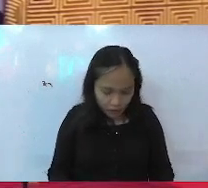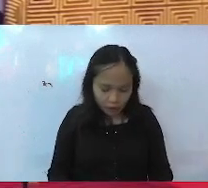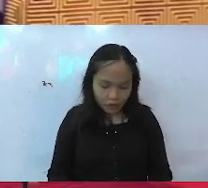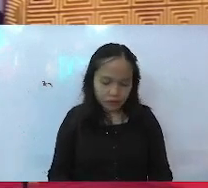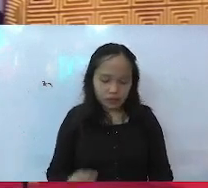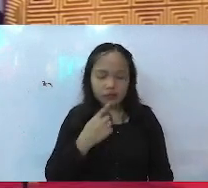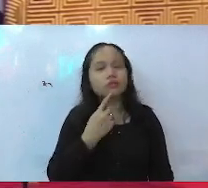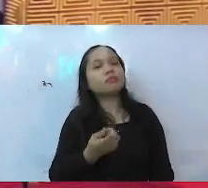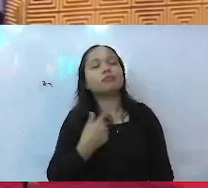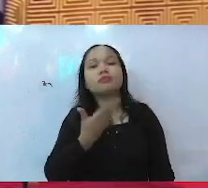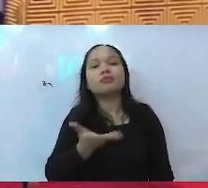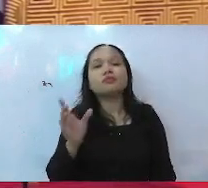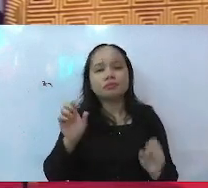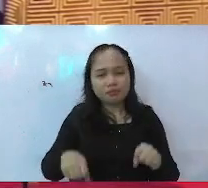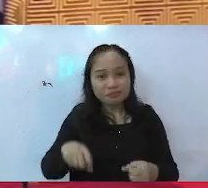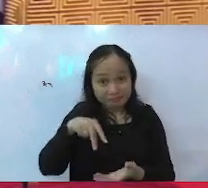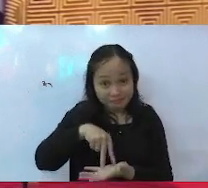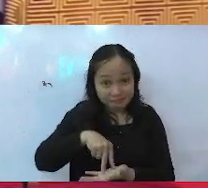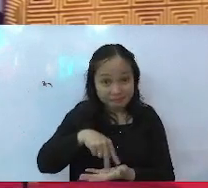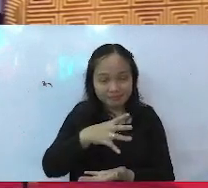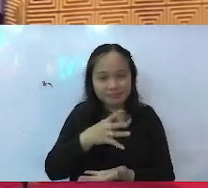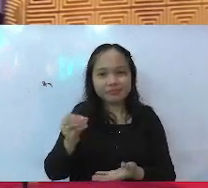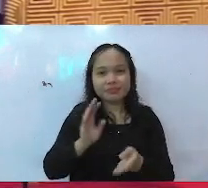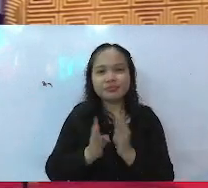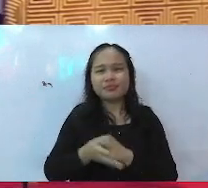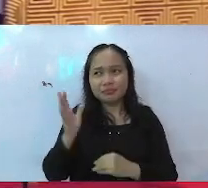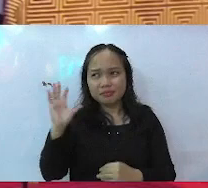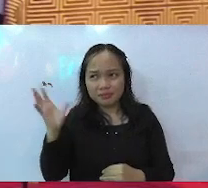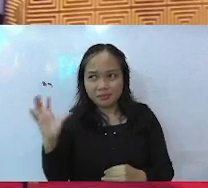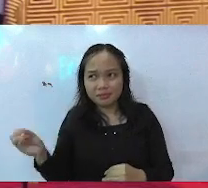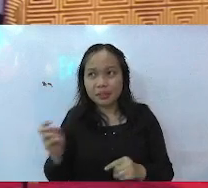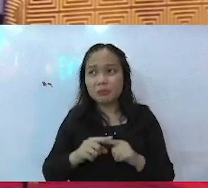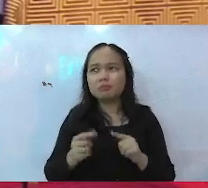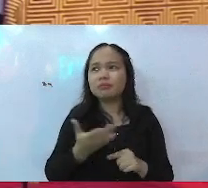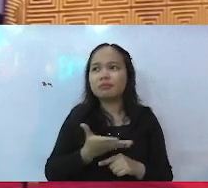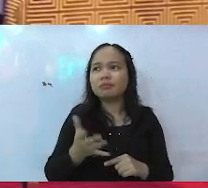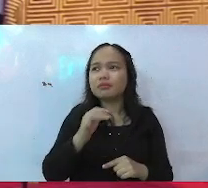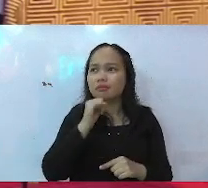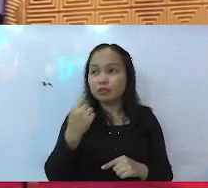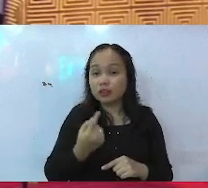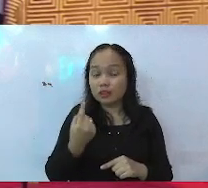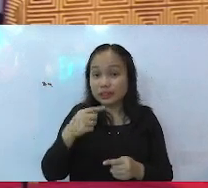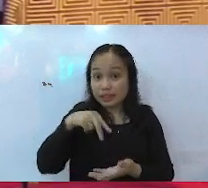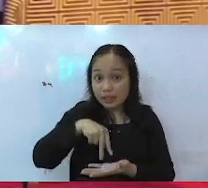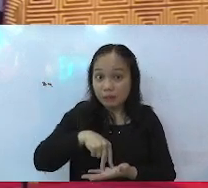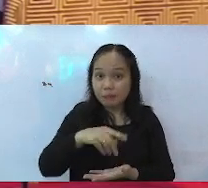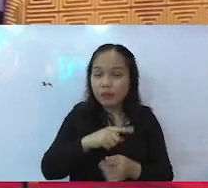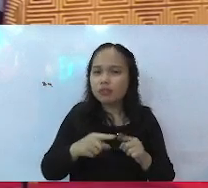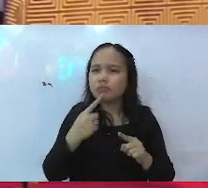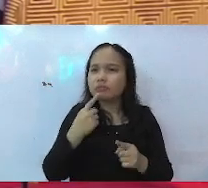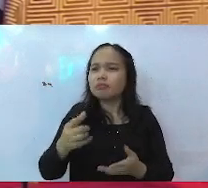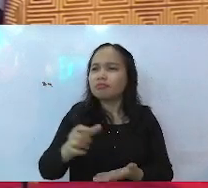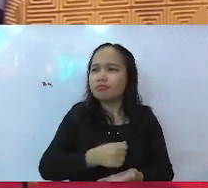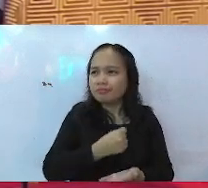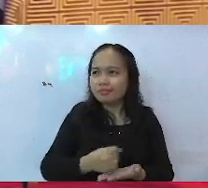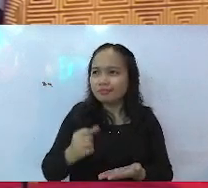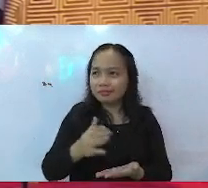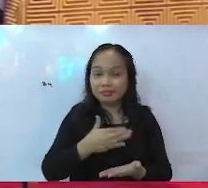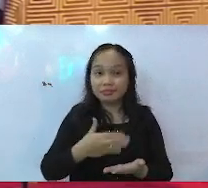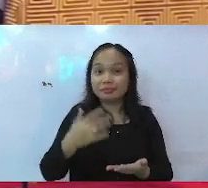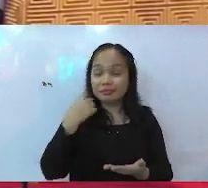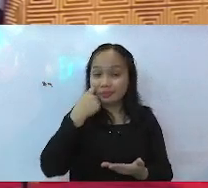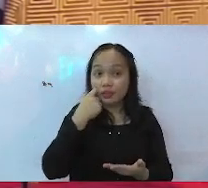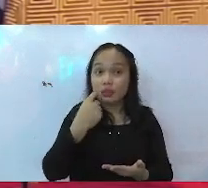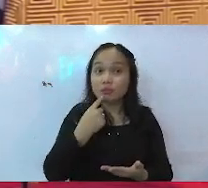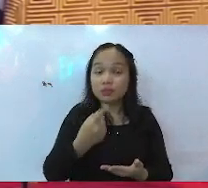yan stand up and stand out Hindi pwedeng puro stand up ka lang yung kanta na kinanta namin kanina Ang